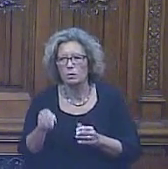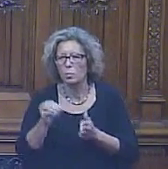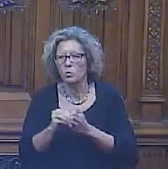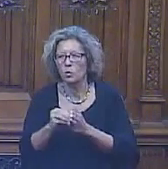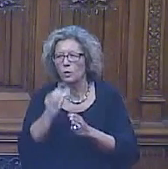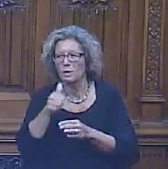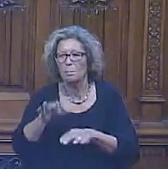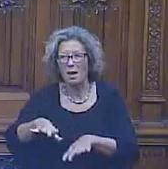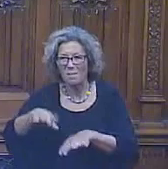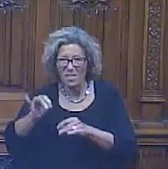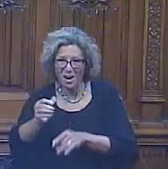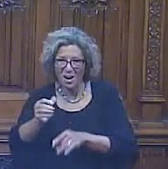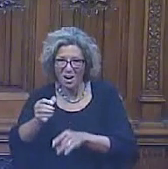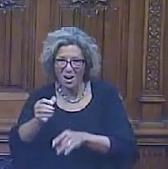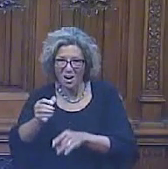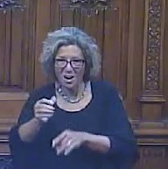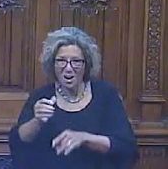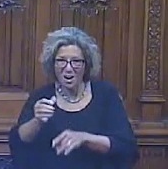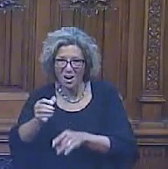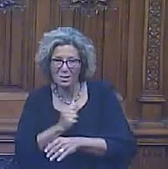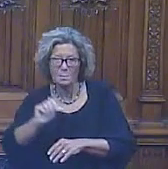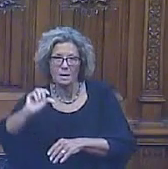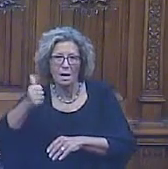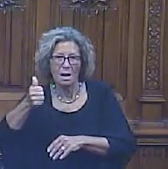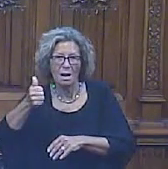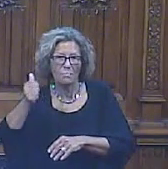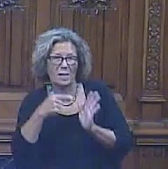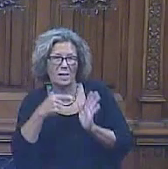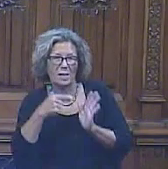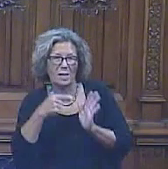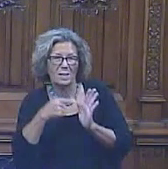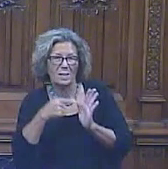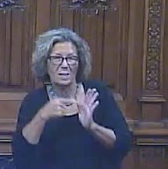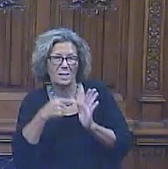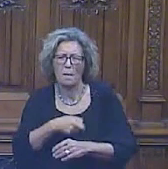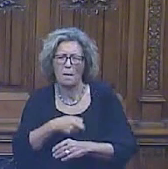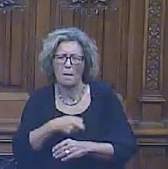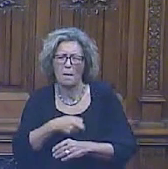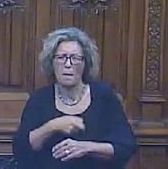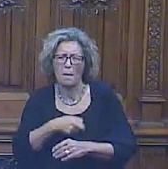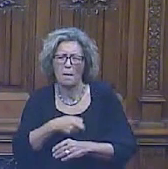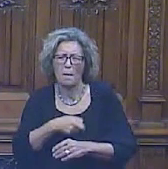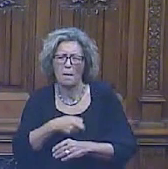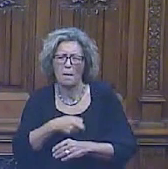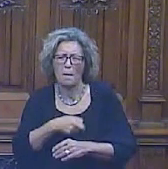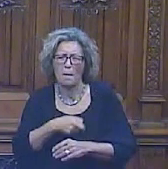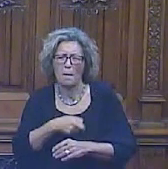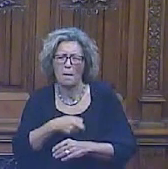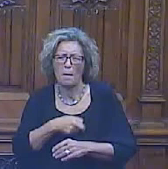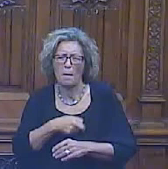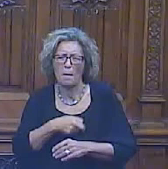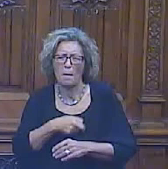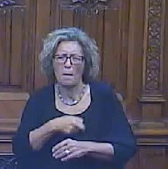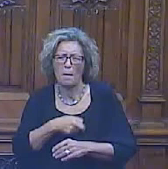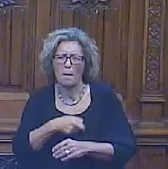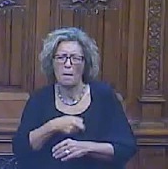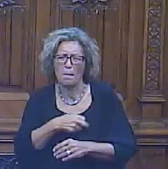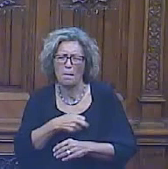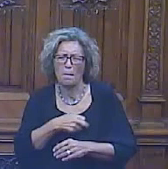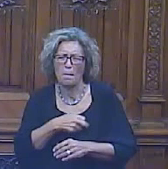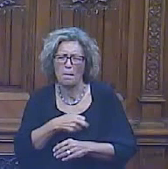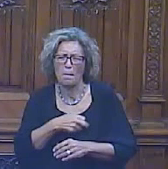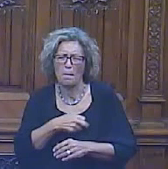beim Wahlergebnis am 11. Oktober zeigen wird. Mal schauen. Aber diese